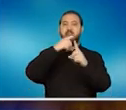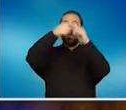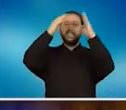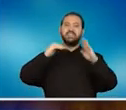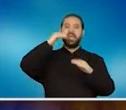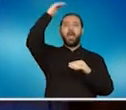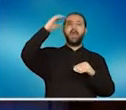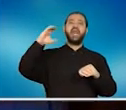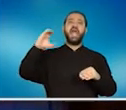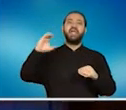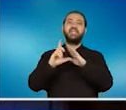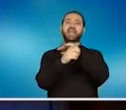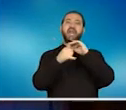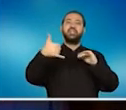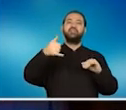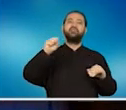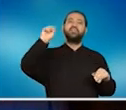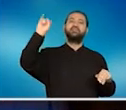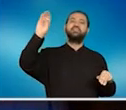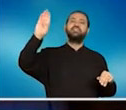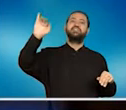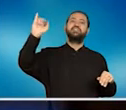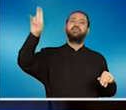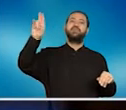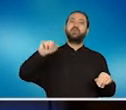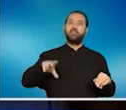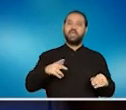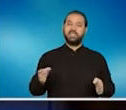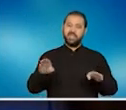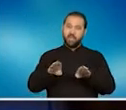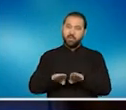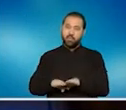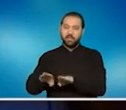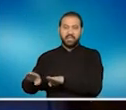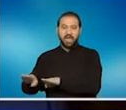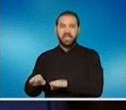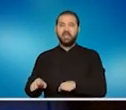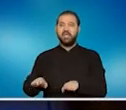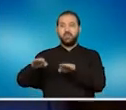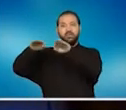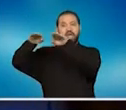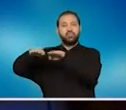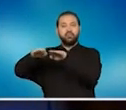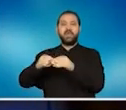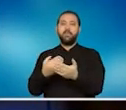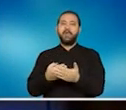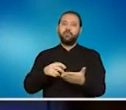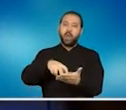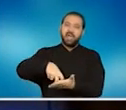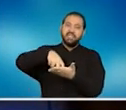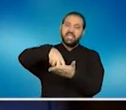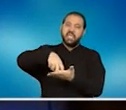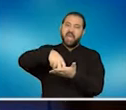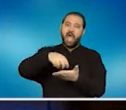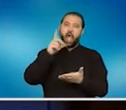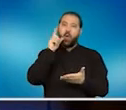ctitor al Sfântului Lăcaș și ca un mentor spiritual al nostru, ca un